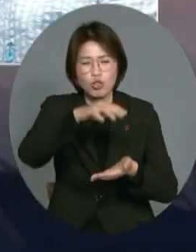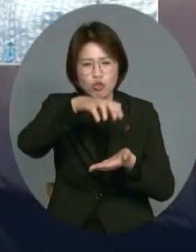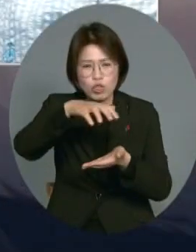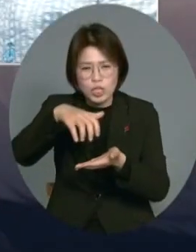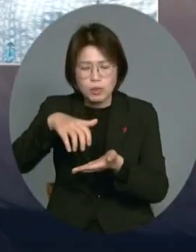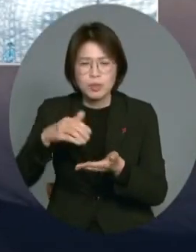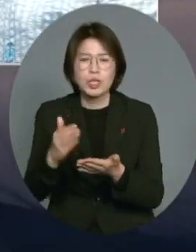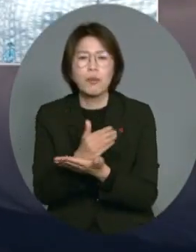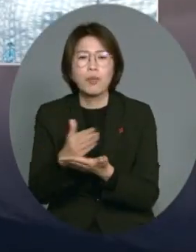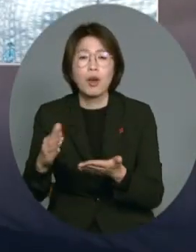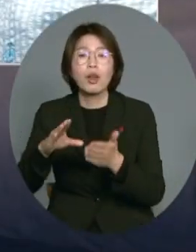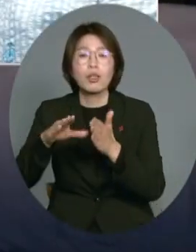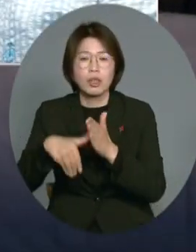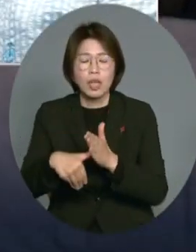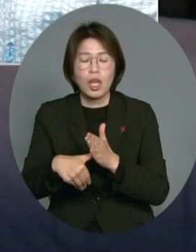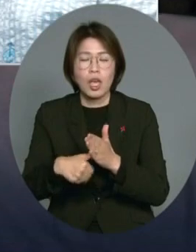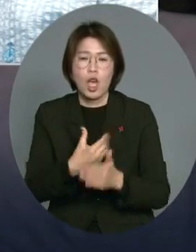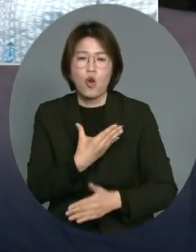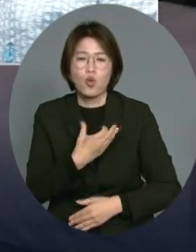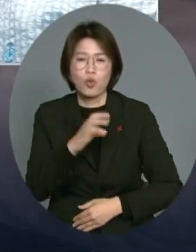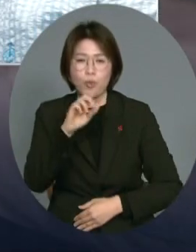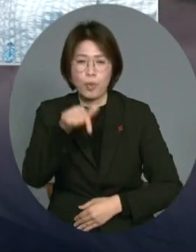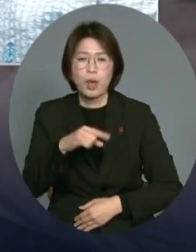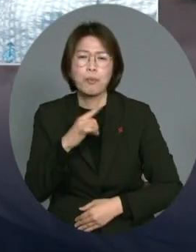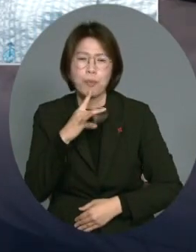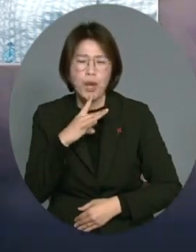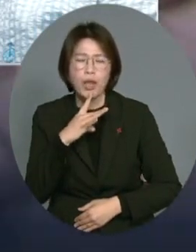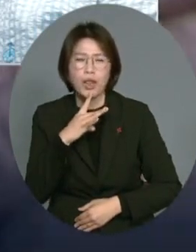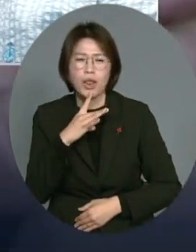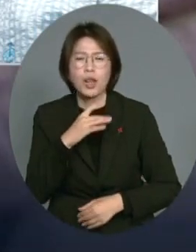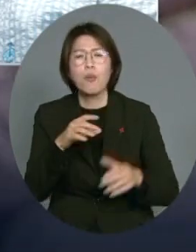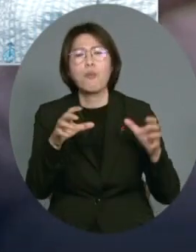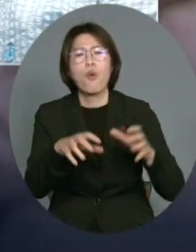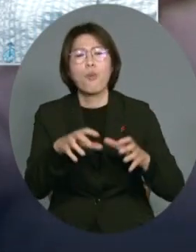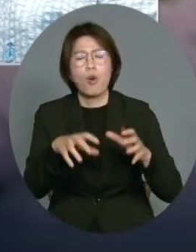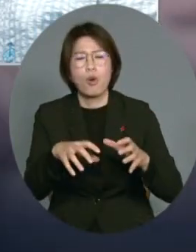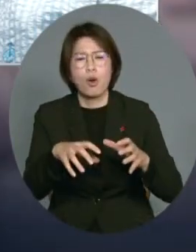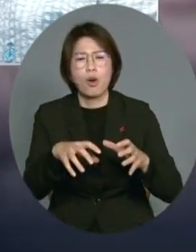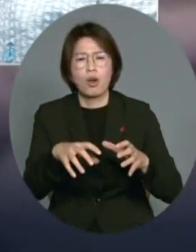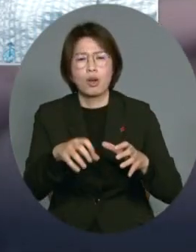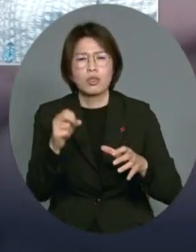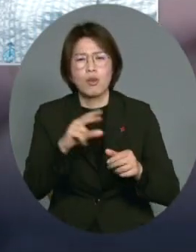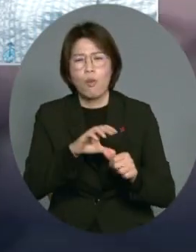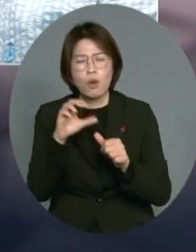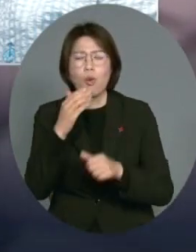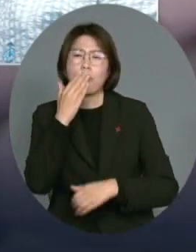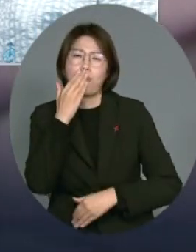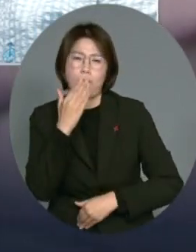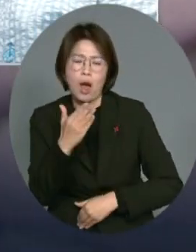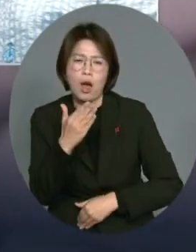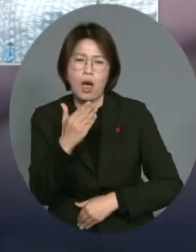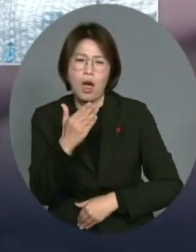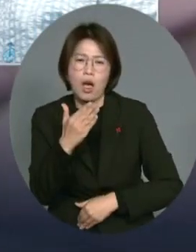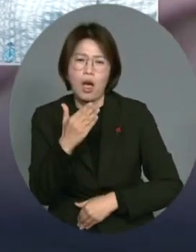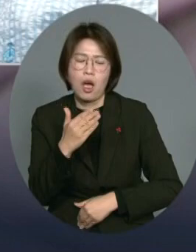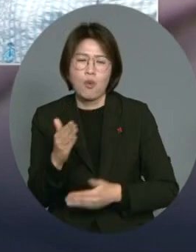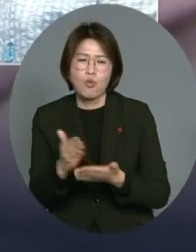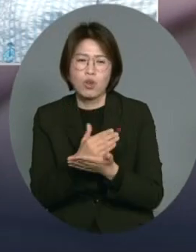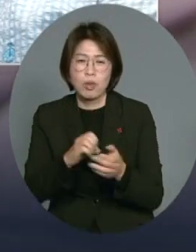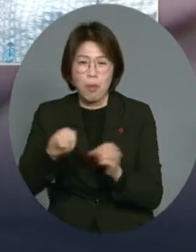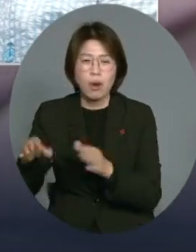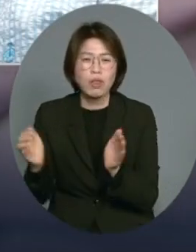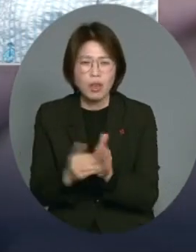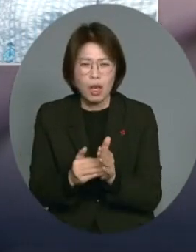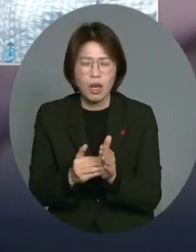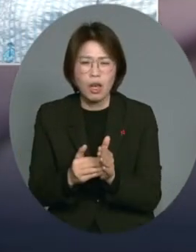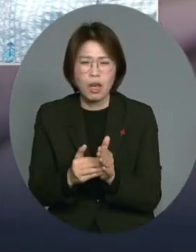단계에서 우유팩만 따로 모으는 시스템이 받쳐줘야 그게 재활용까지 연결이 되는 거지. 그냥 분리배출을 했다고 해서 그게